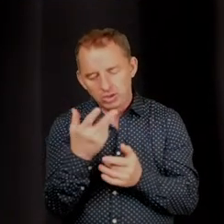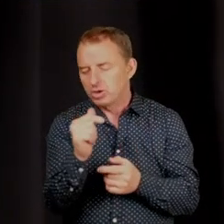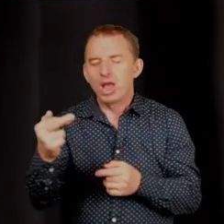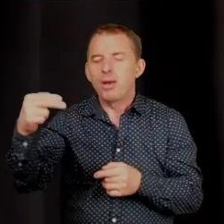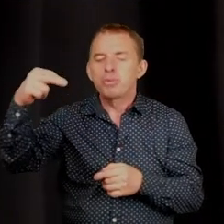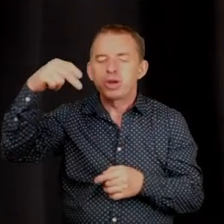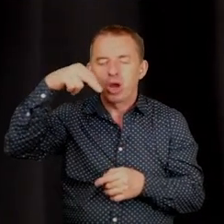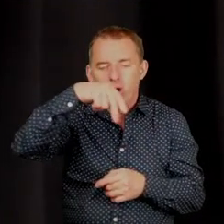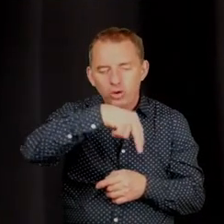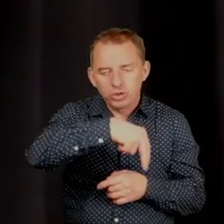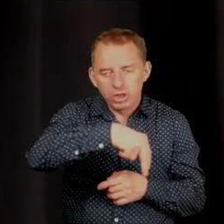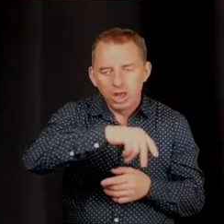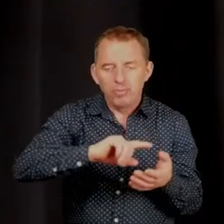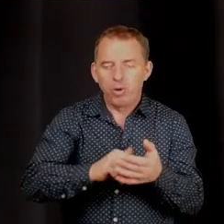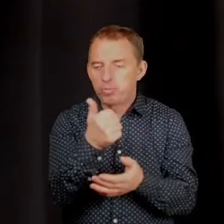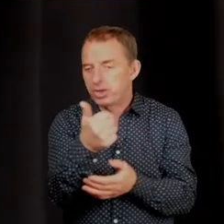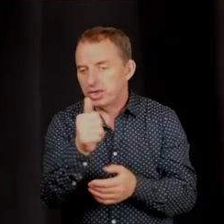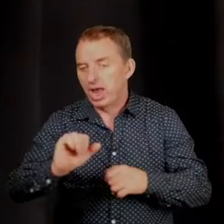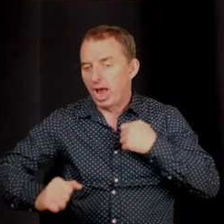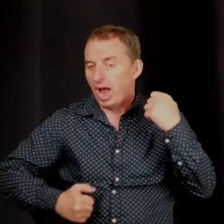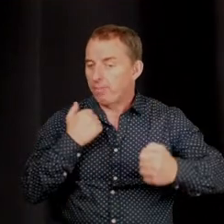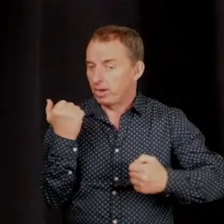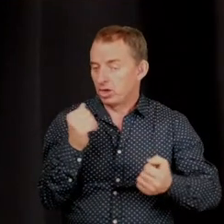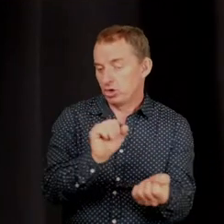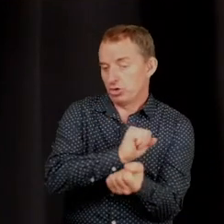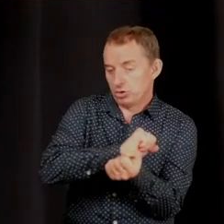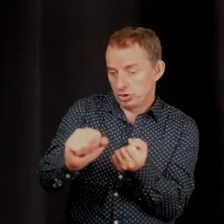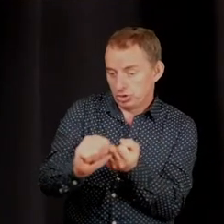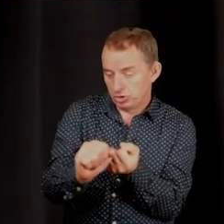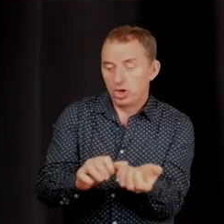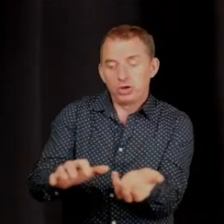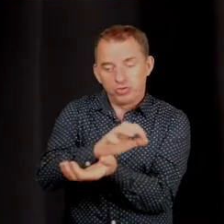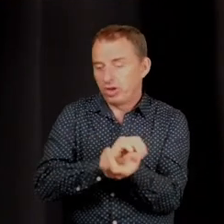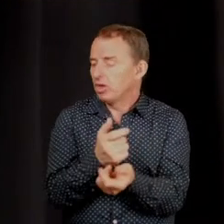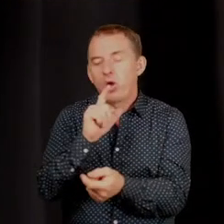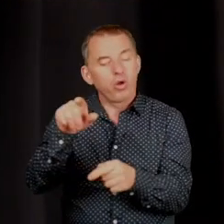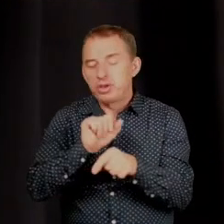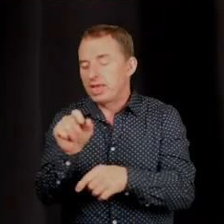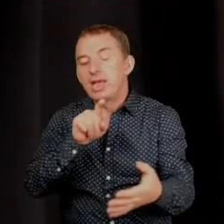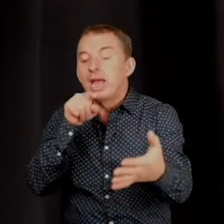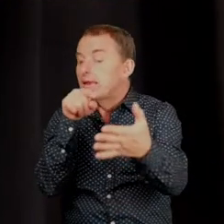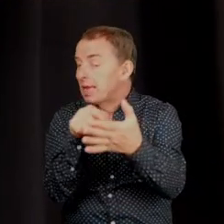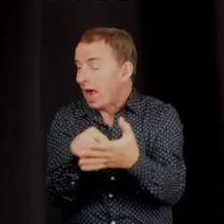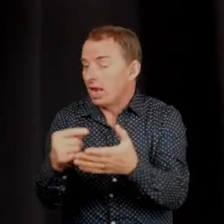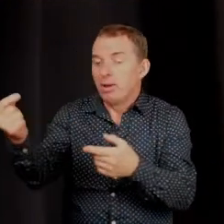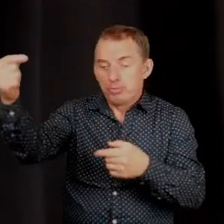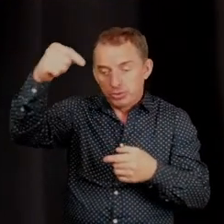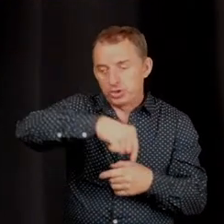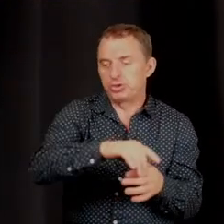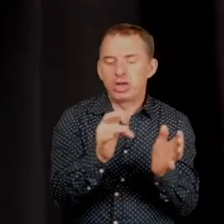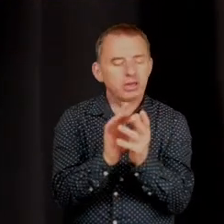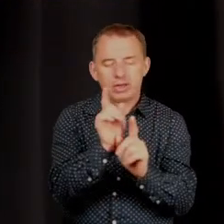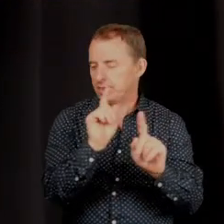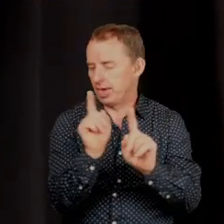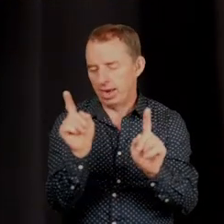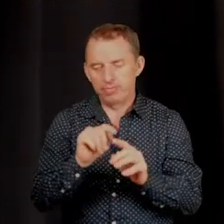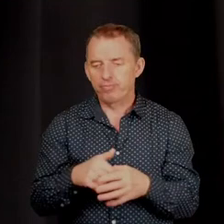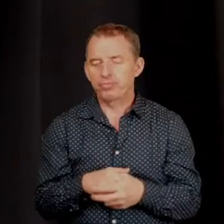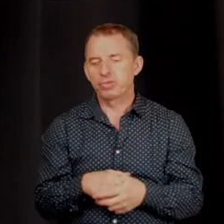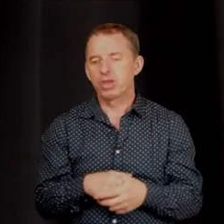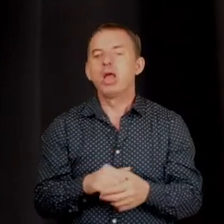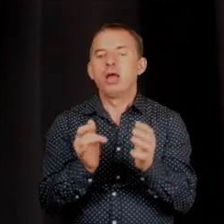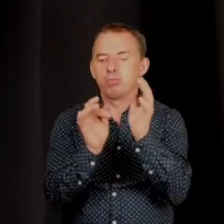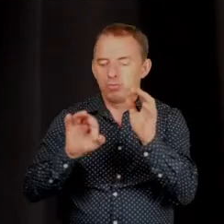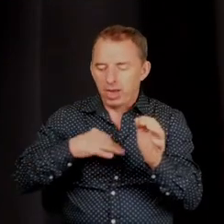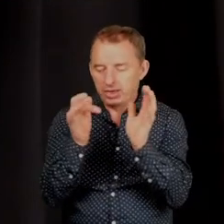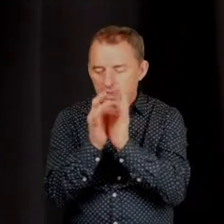przychodzi po pierwsze, aby zniszczyć świat. To nie jest cel, w którym przychodzi. Jesus is coming first to take you home. Pan